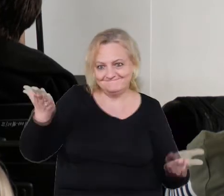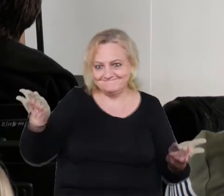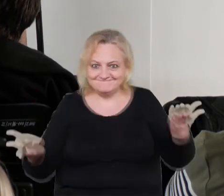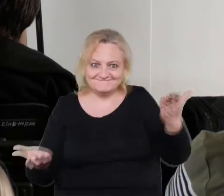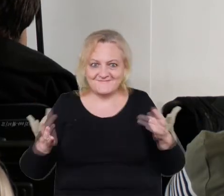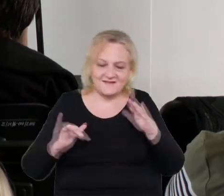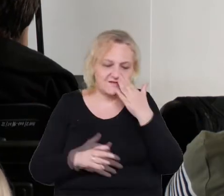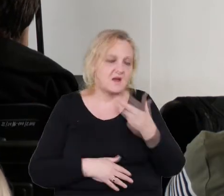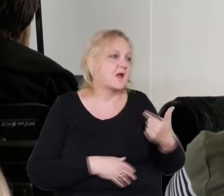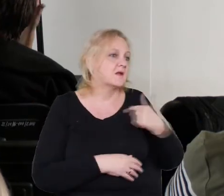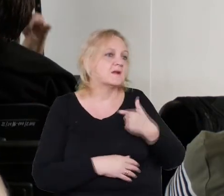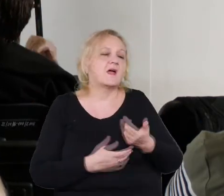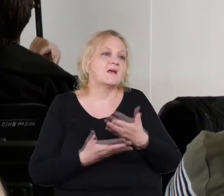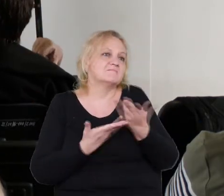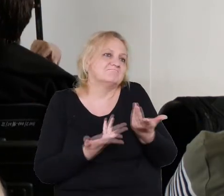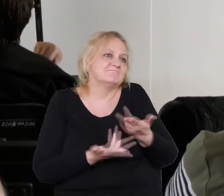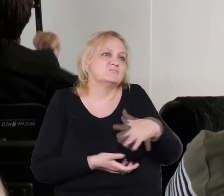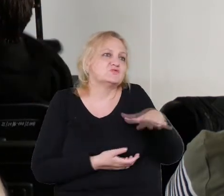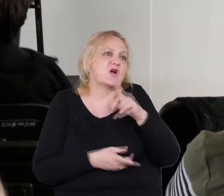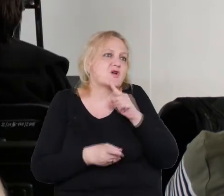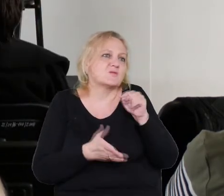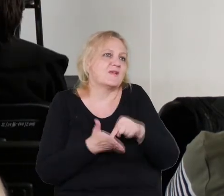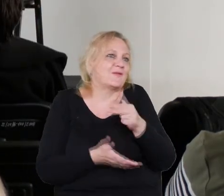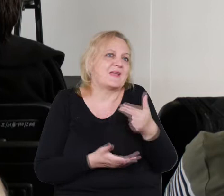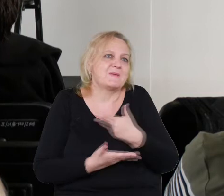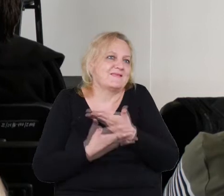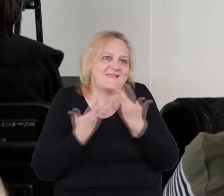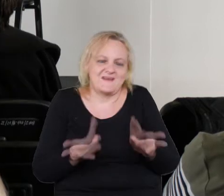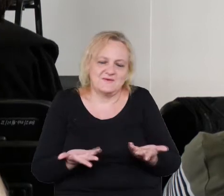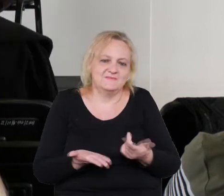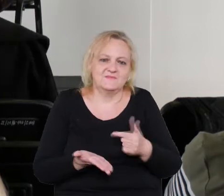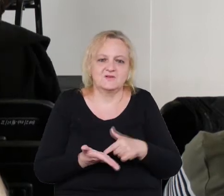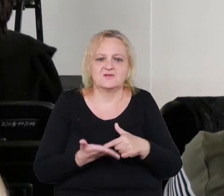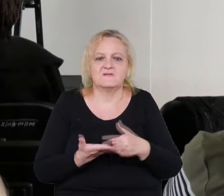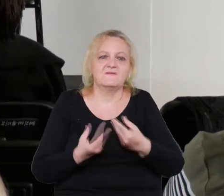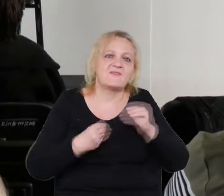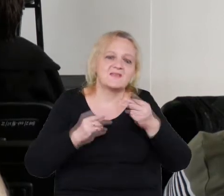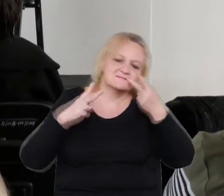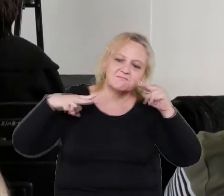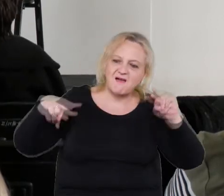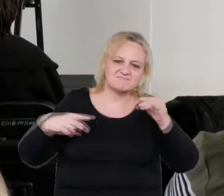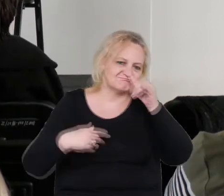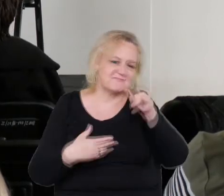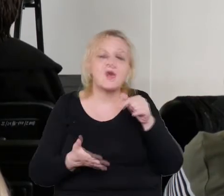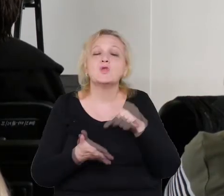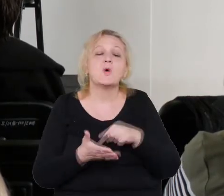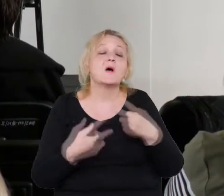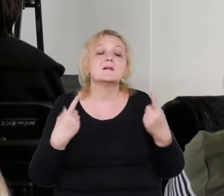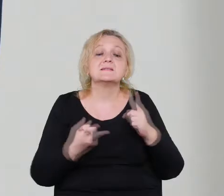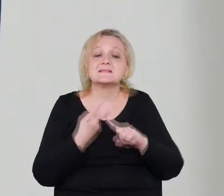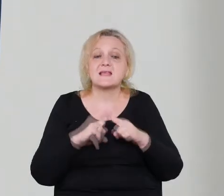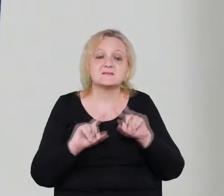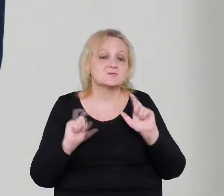a przede wszystkim nie widzę przestrzeń do rozmowy o tym i nie widzę przestrzeni do szerszego spojrzenia na to w takim sensie że